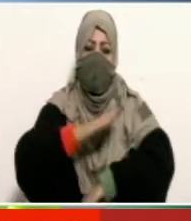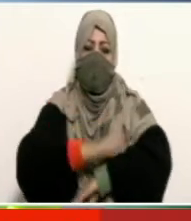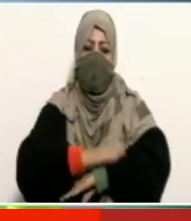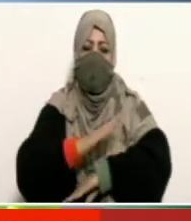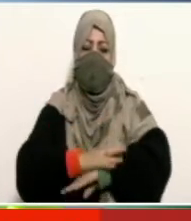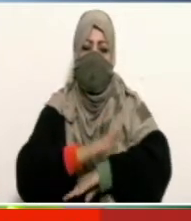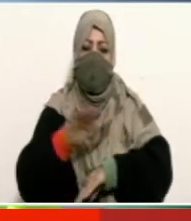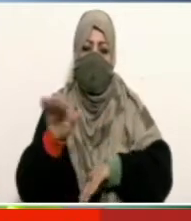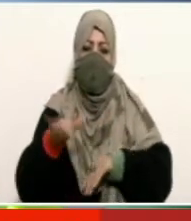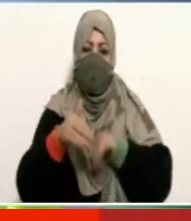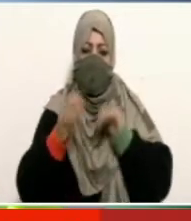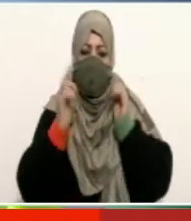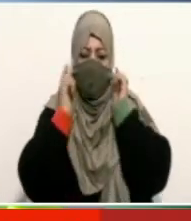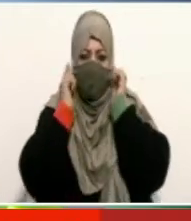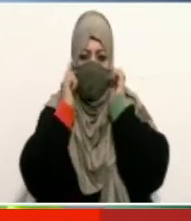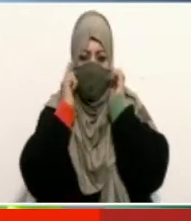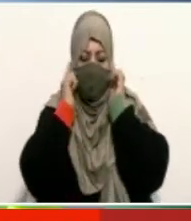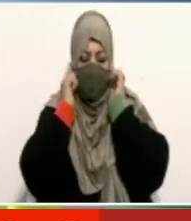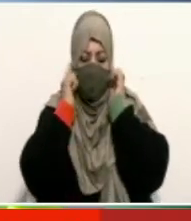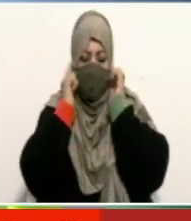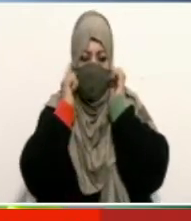البنت هذه اللي خطبتها.